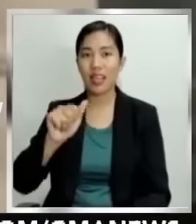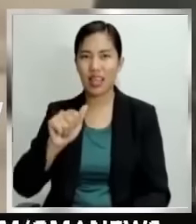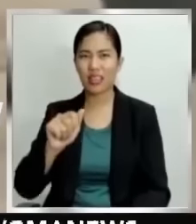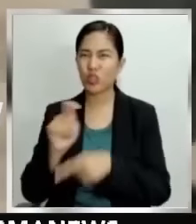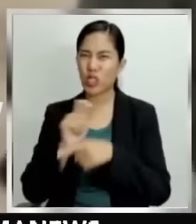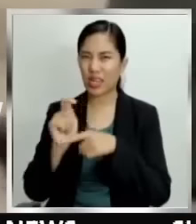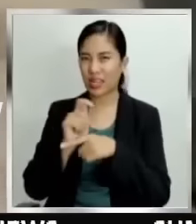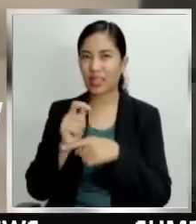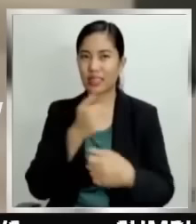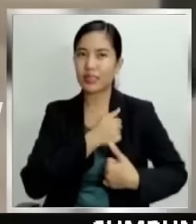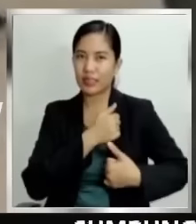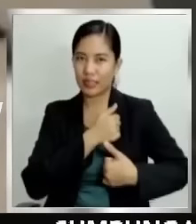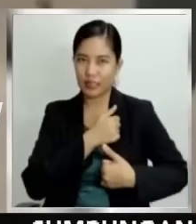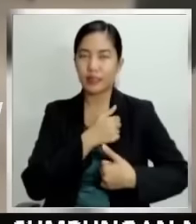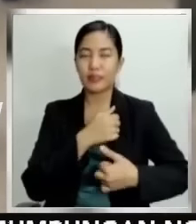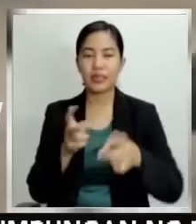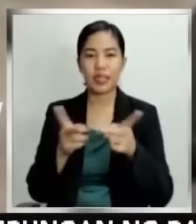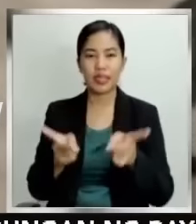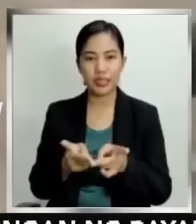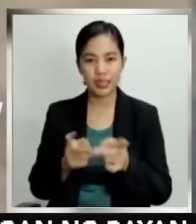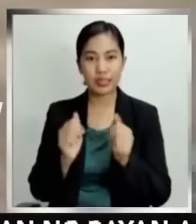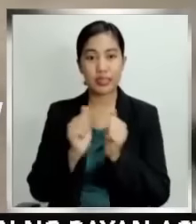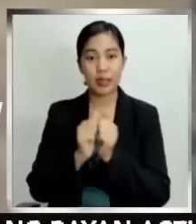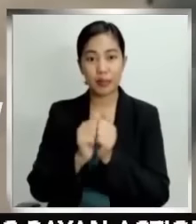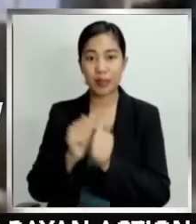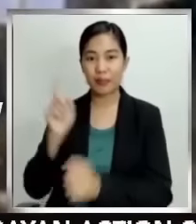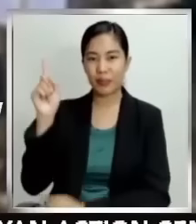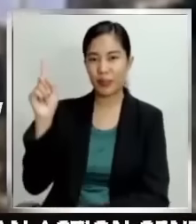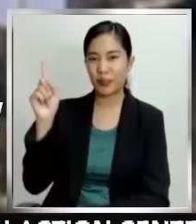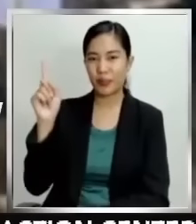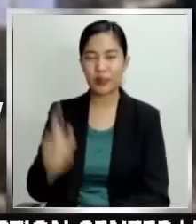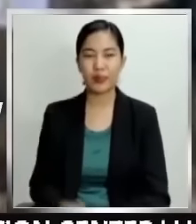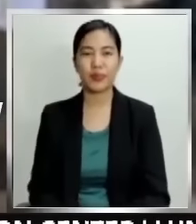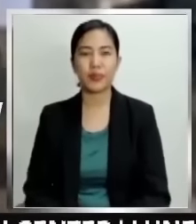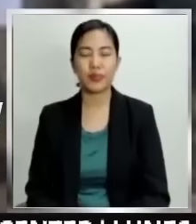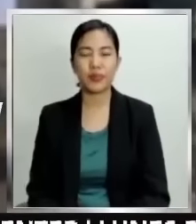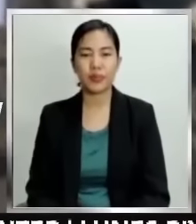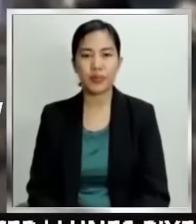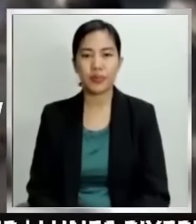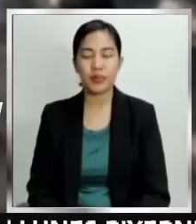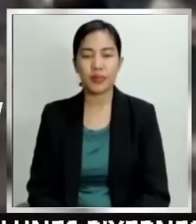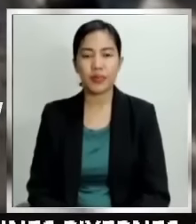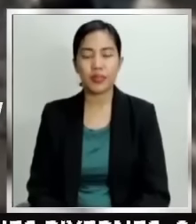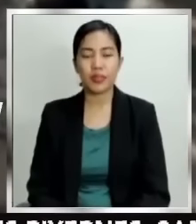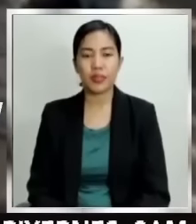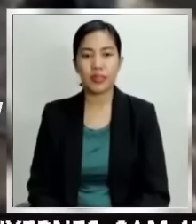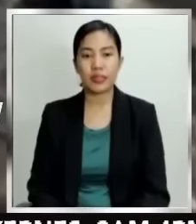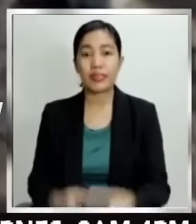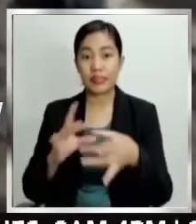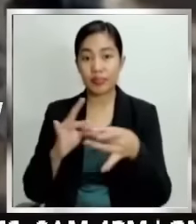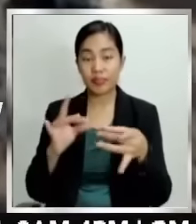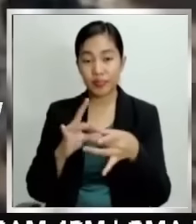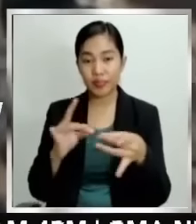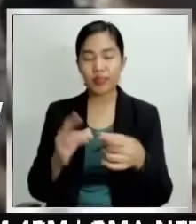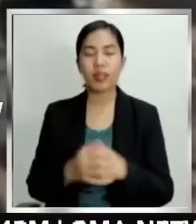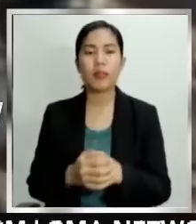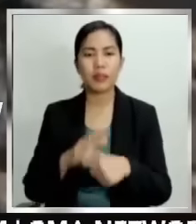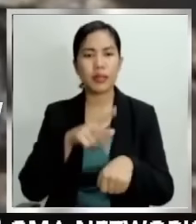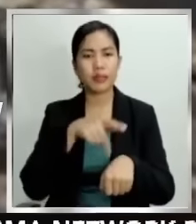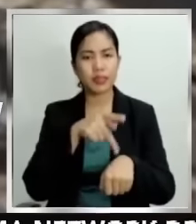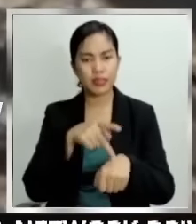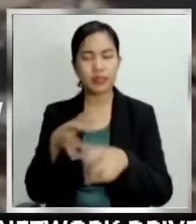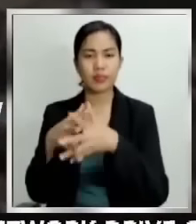Romeo Browner at U.S. Ambassador Mary Kay Carlson. Sinabi niyang ipagpapatuloy ng Pilipinas at Amerika ang tinatawag